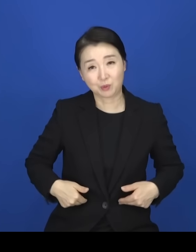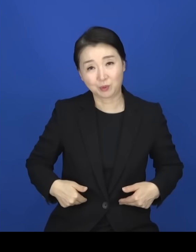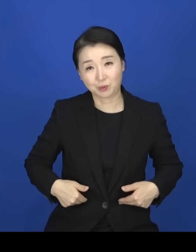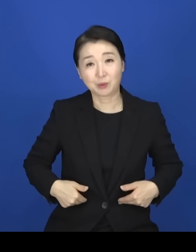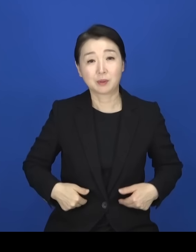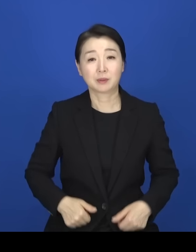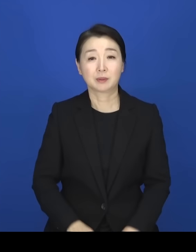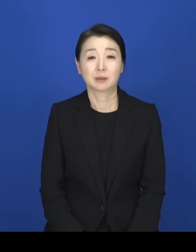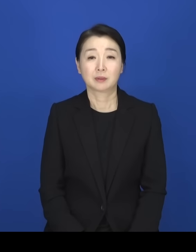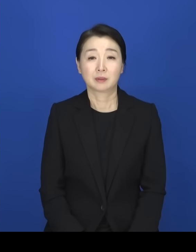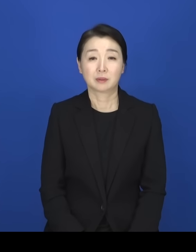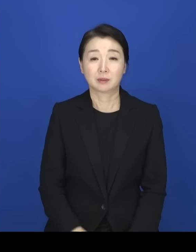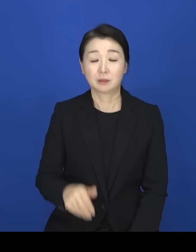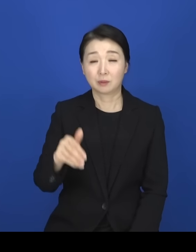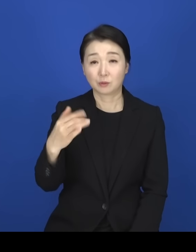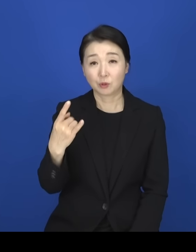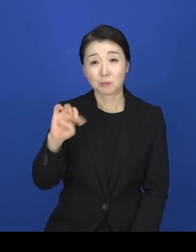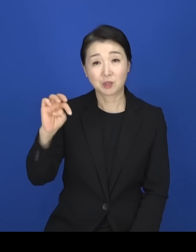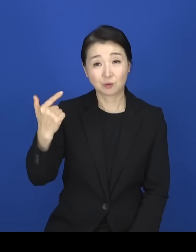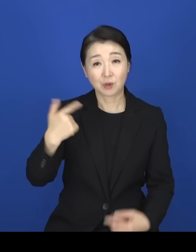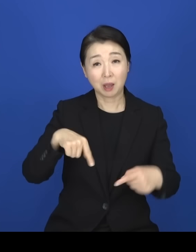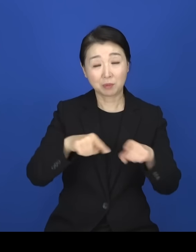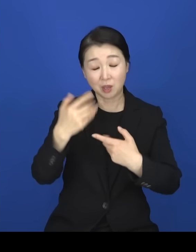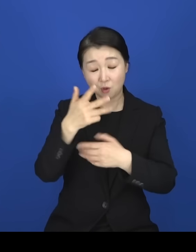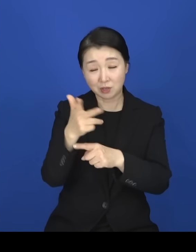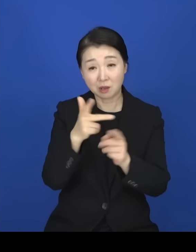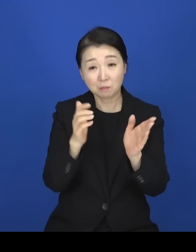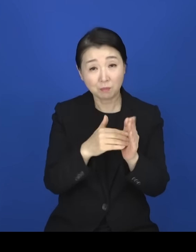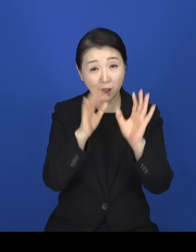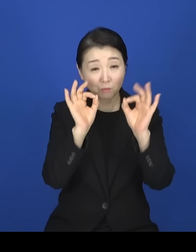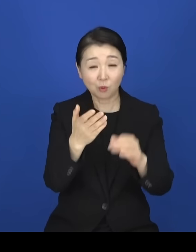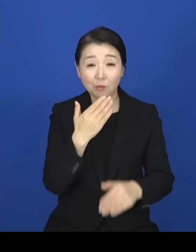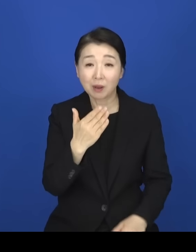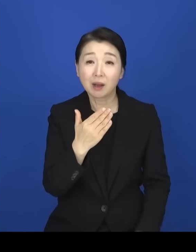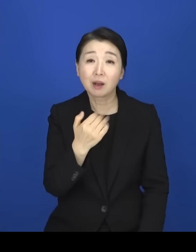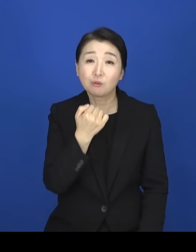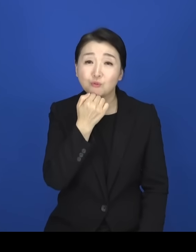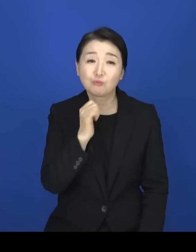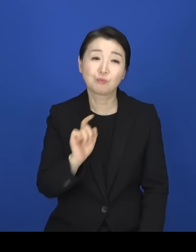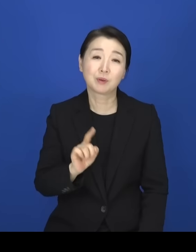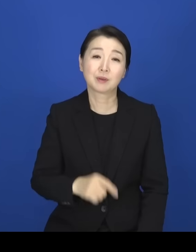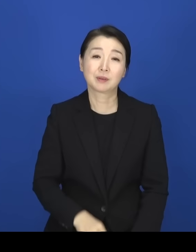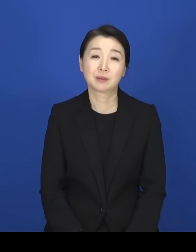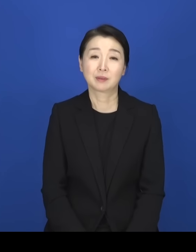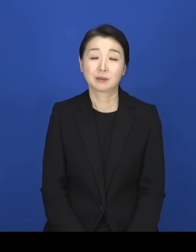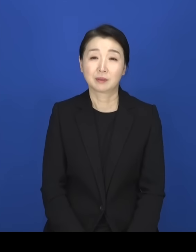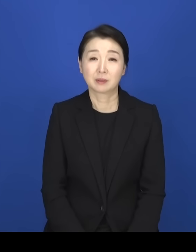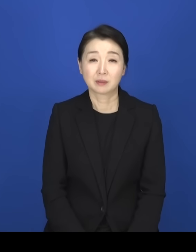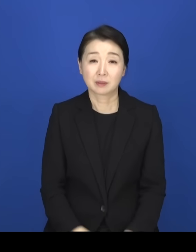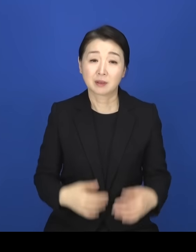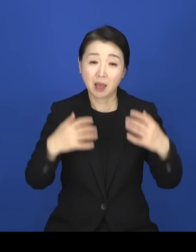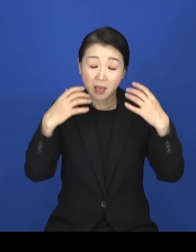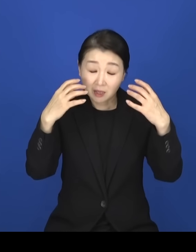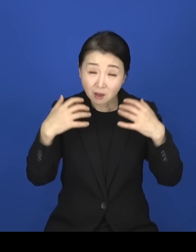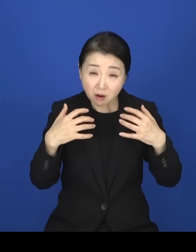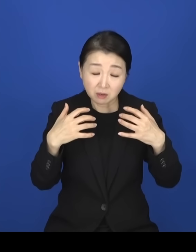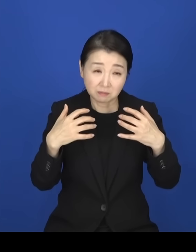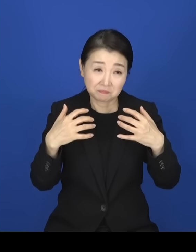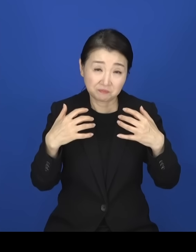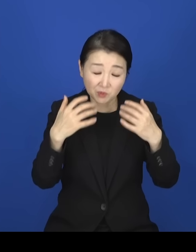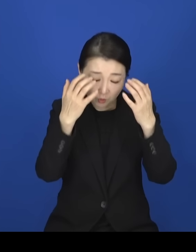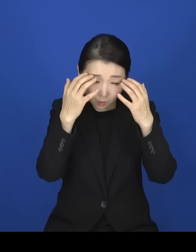이제. 그 최민수 씨랑 같이 찍은 영화는 이제 언제 우리가 볼 수 있는 건가요? 그러니까 웃긴 게 그것도 그렇게 여름을 통으로 다